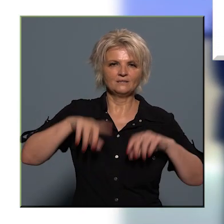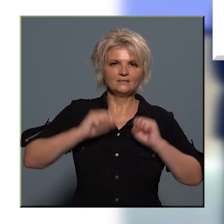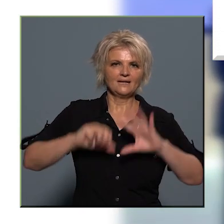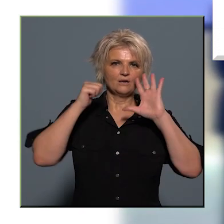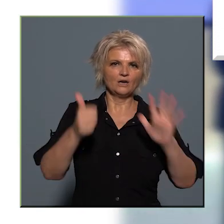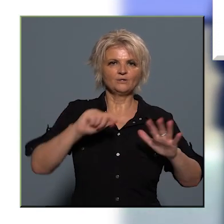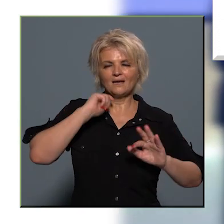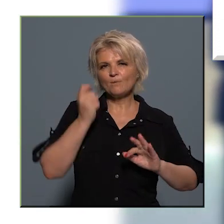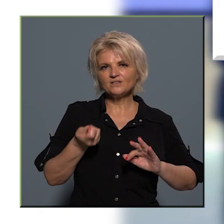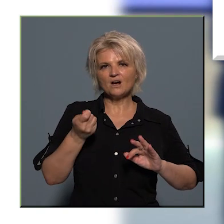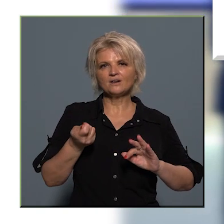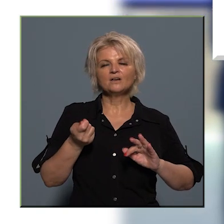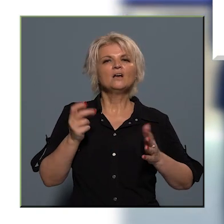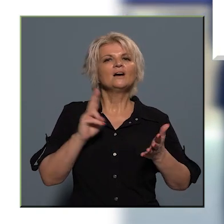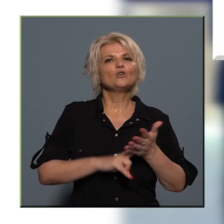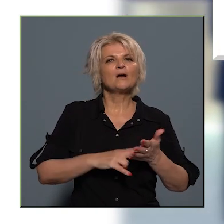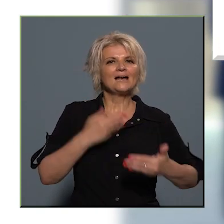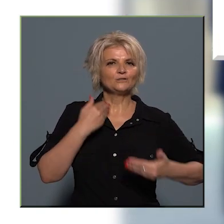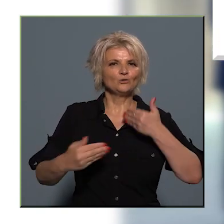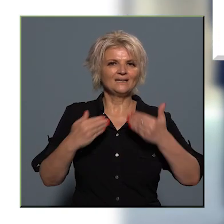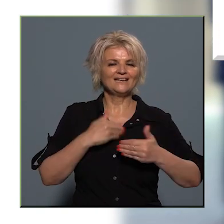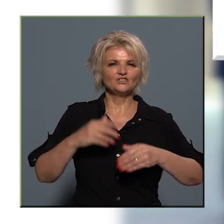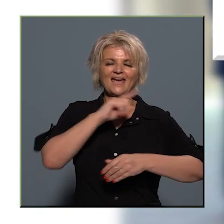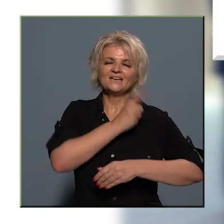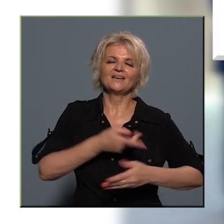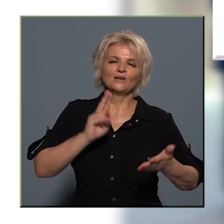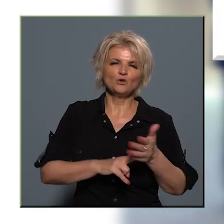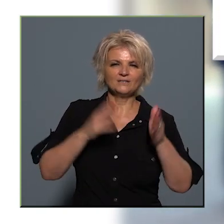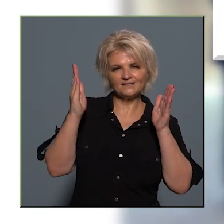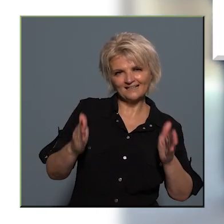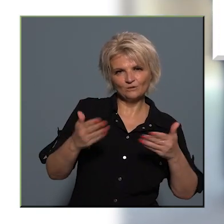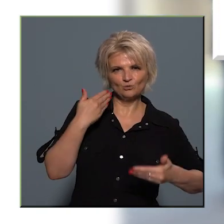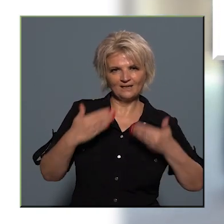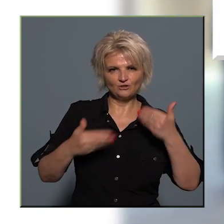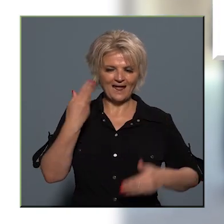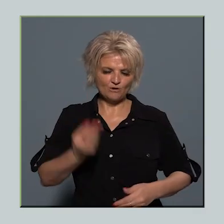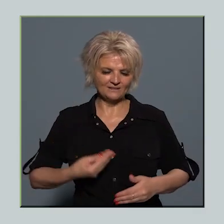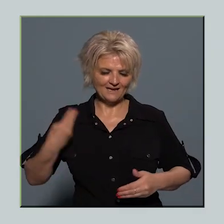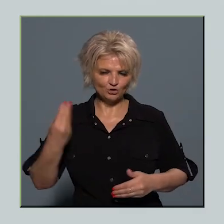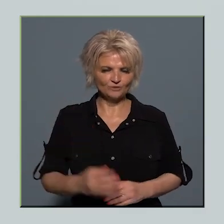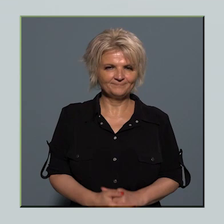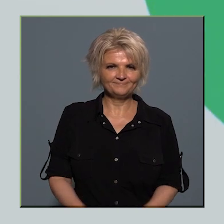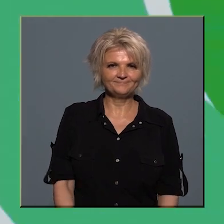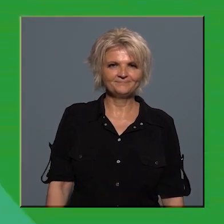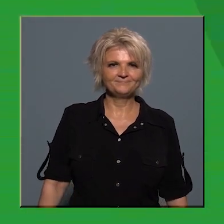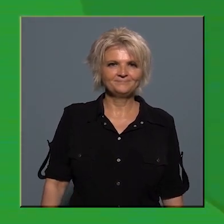16. Magyar Jogászgyűlés energia a jogi szekciójának ülésén tartott előadásában.